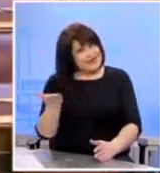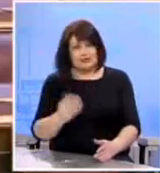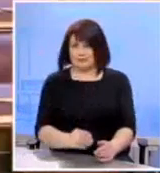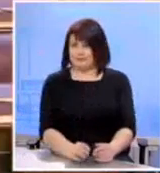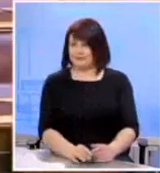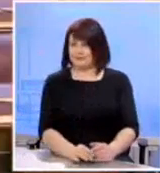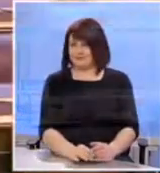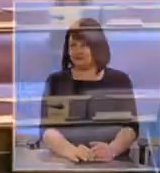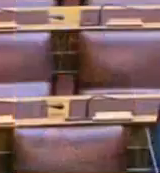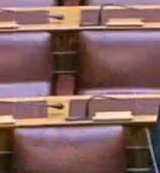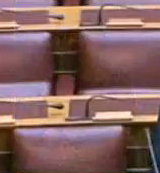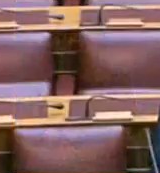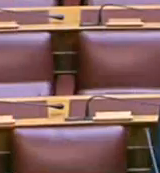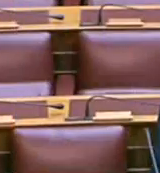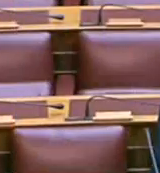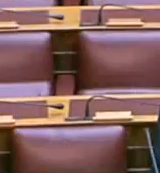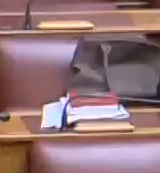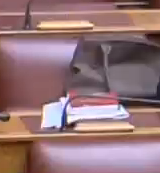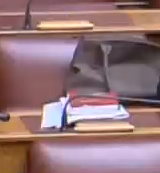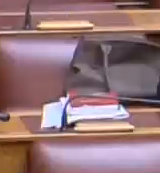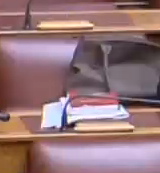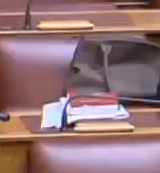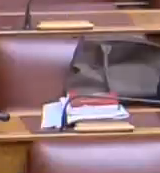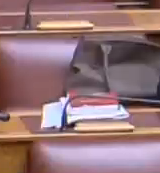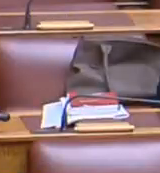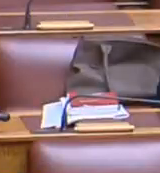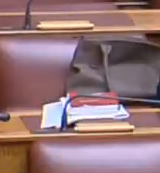πολύ. Ευχαριστούμε.